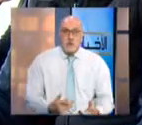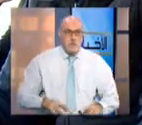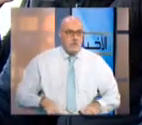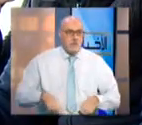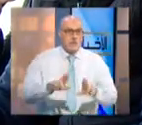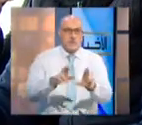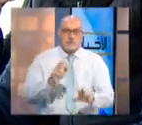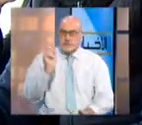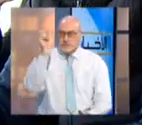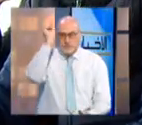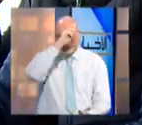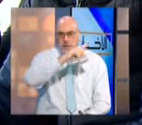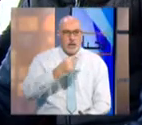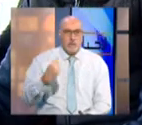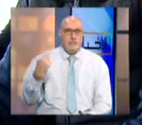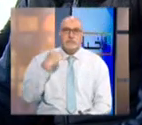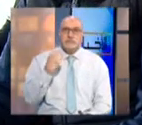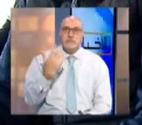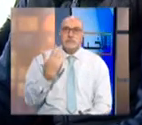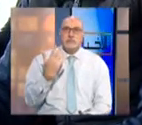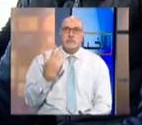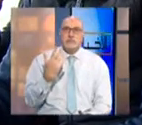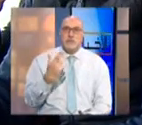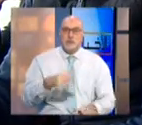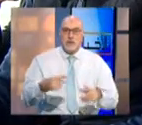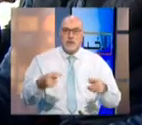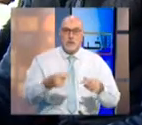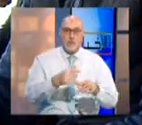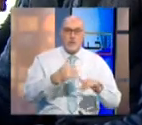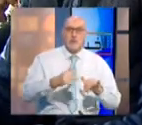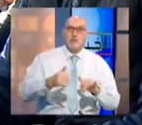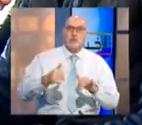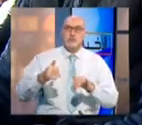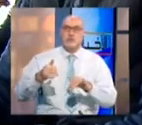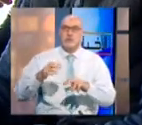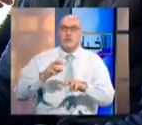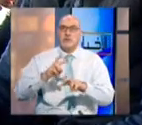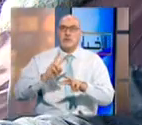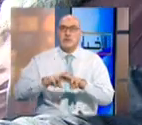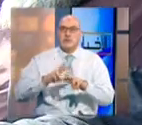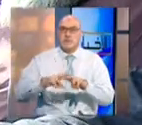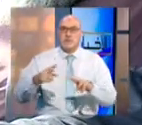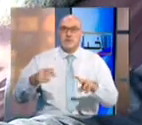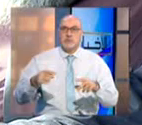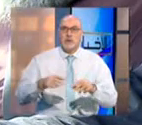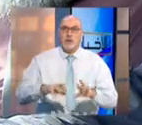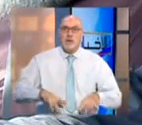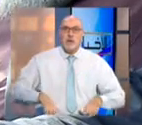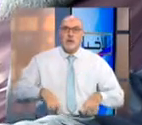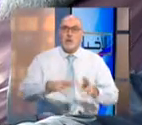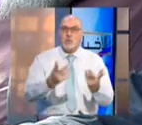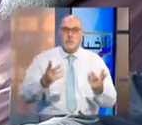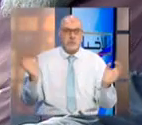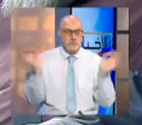خاطر طريق رئيسي كما يقولوا الرابط بين الجزائر العاصمه والغرب الجزائري، وعليها لا شارج بزاف ما